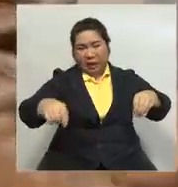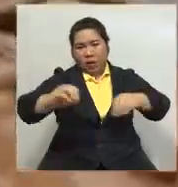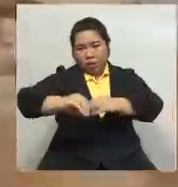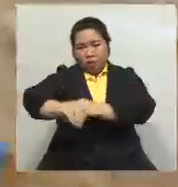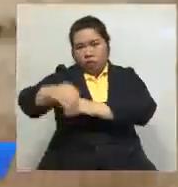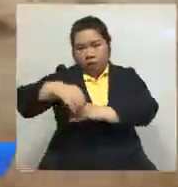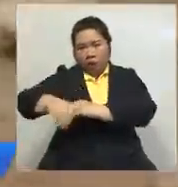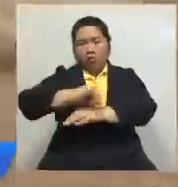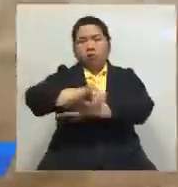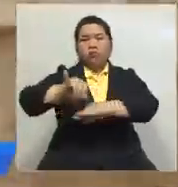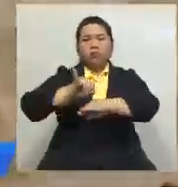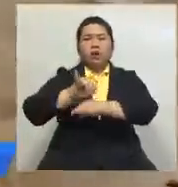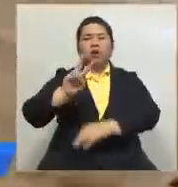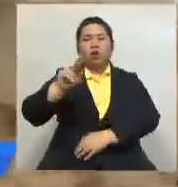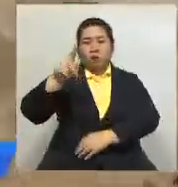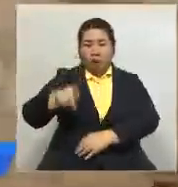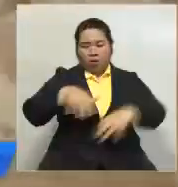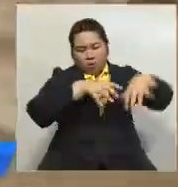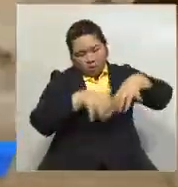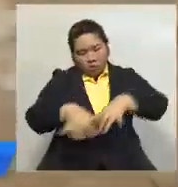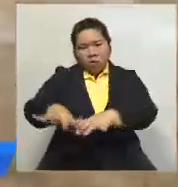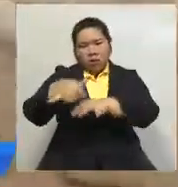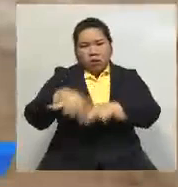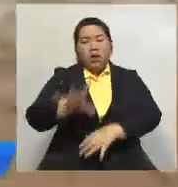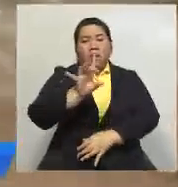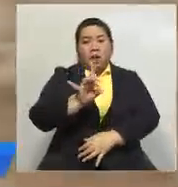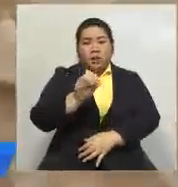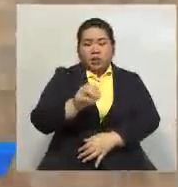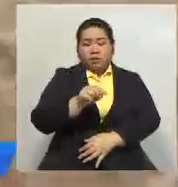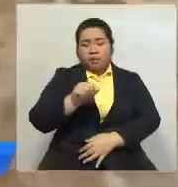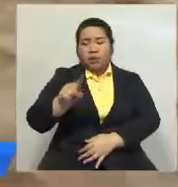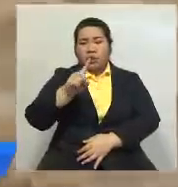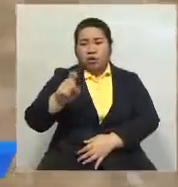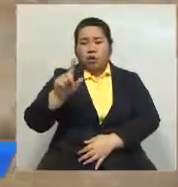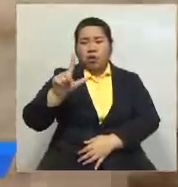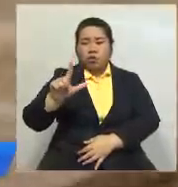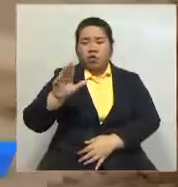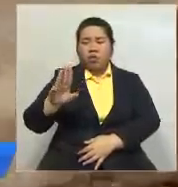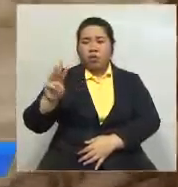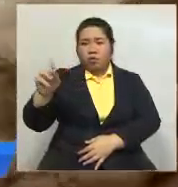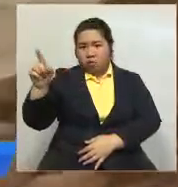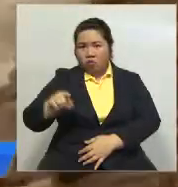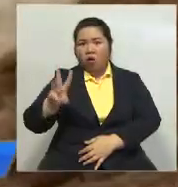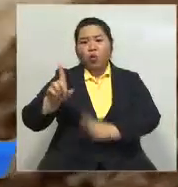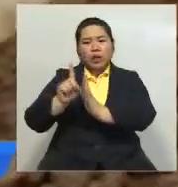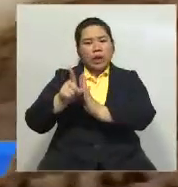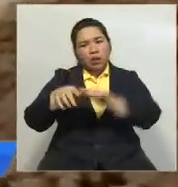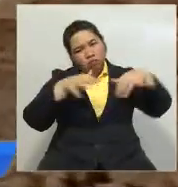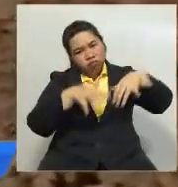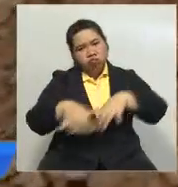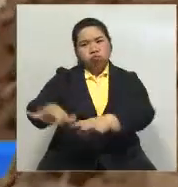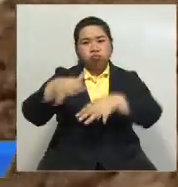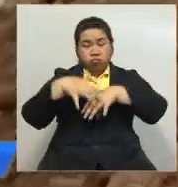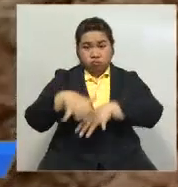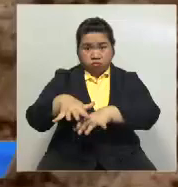ที่ประมาณ 2,000 ไร่ค่ะด้วยอัตราการไหลของน้ำที่ประมาณ80ถึง100ลูกบาศก์เมตรต่อวินาทีแรงแบบนี้นะคะ